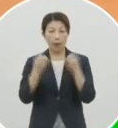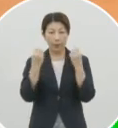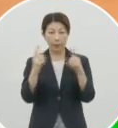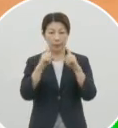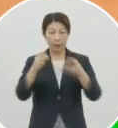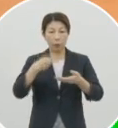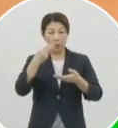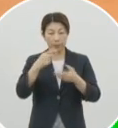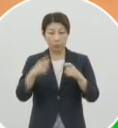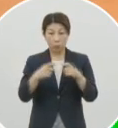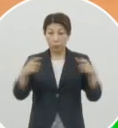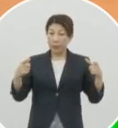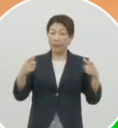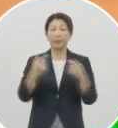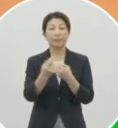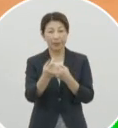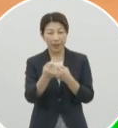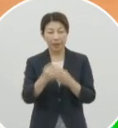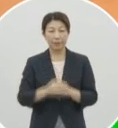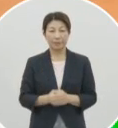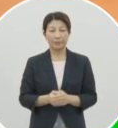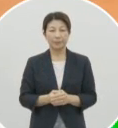い名古屋飯も増えてきているんだね。